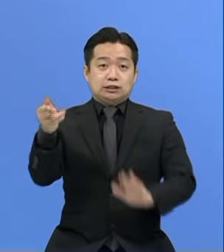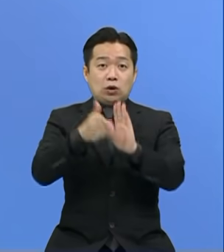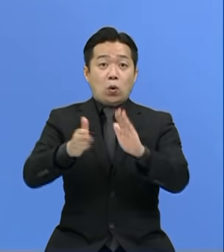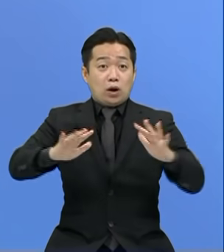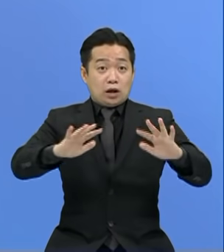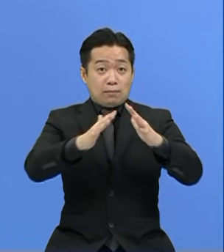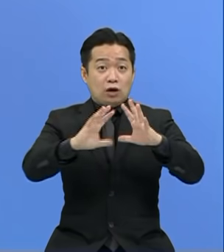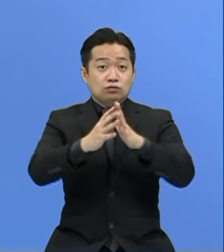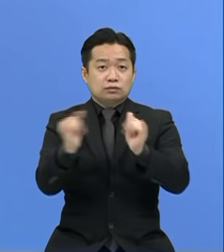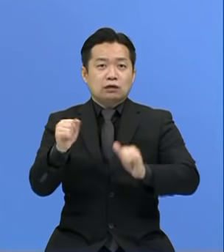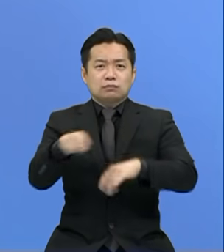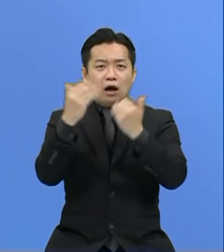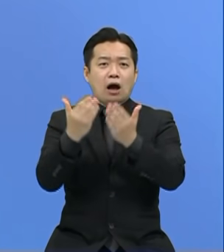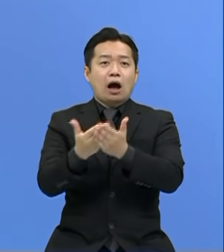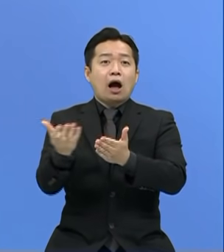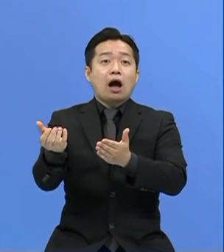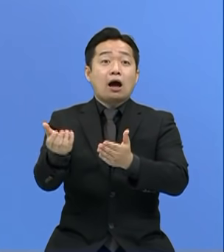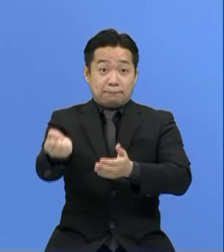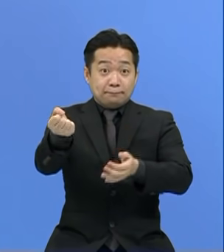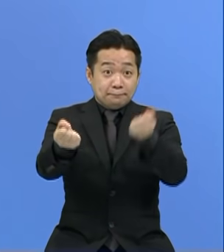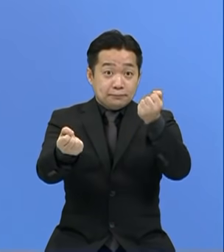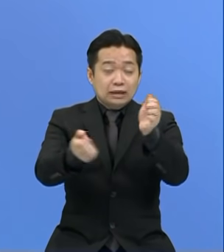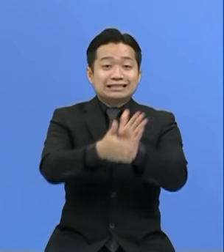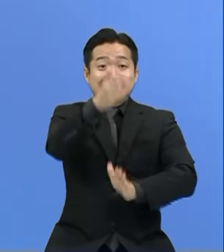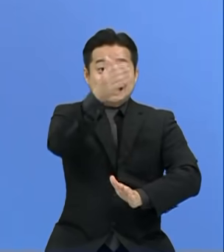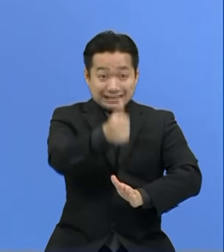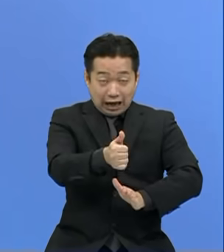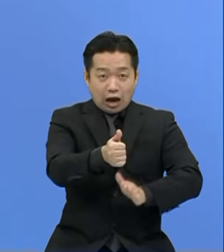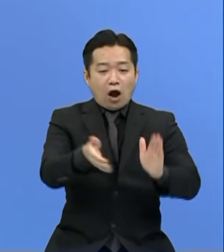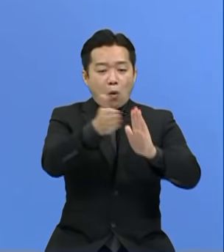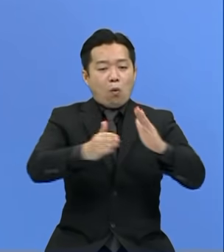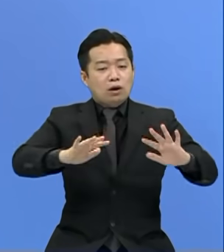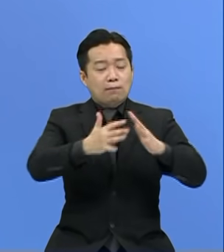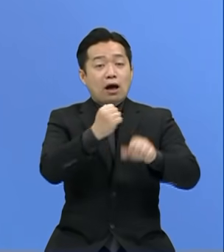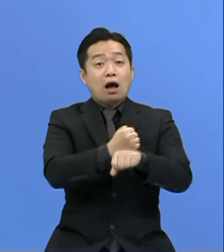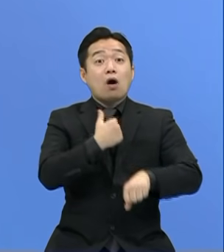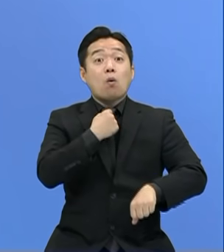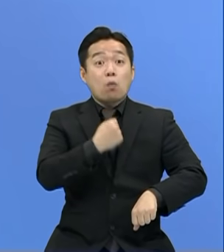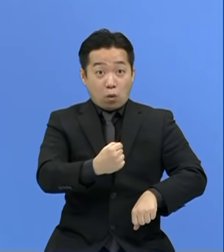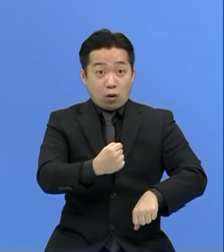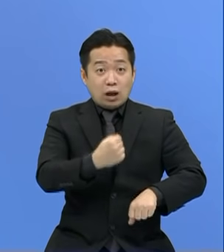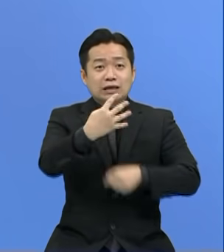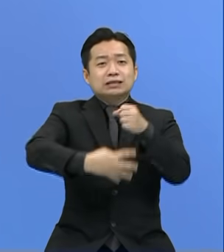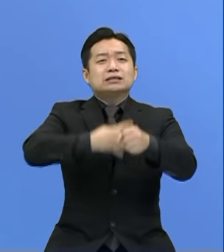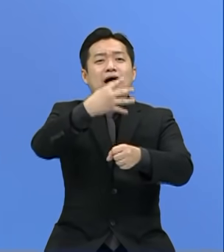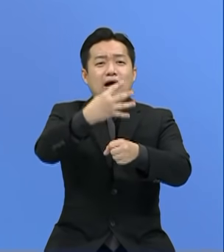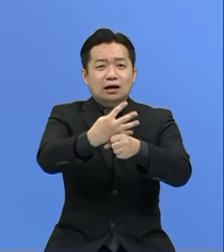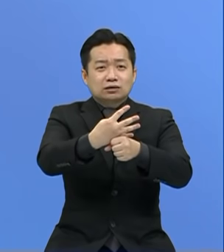걸 국민의힘이 막았고 또 제가 시장 당선돼서 공공개발하려고 했더니 4년 동안